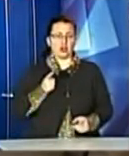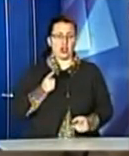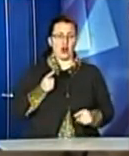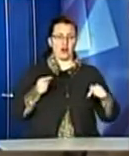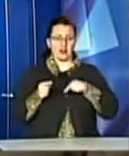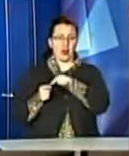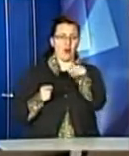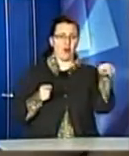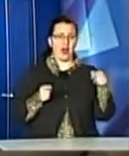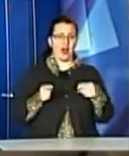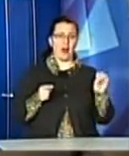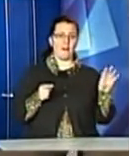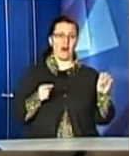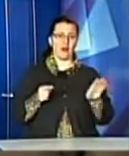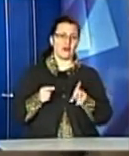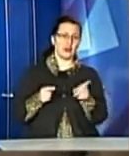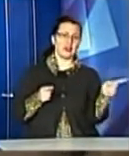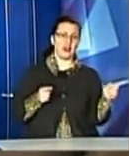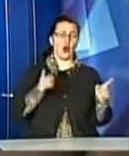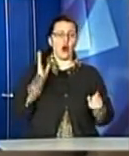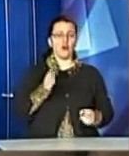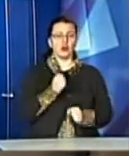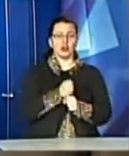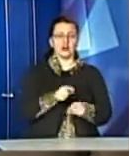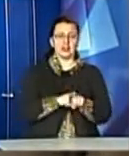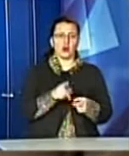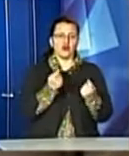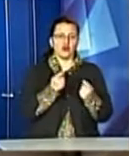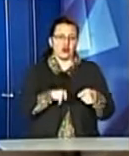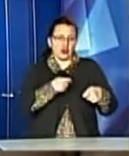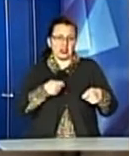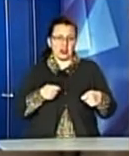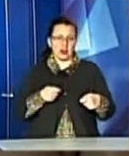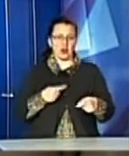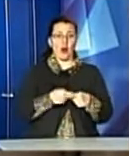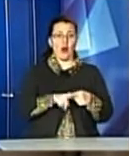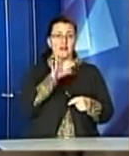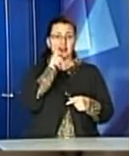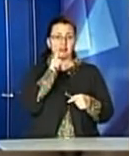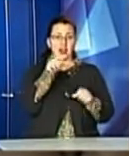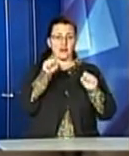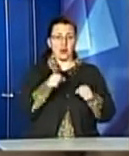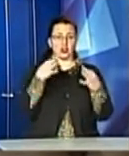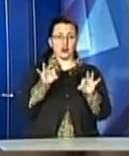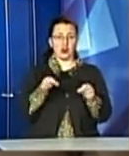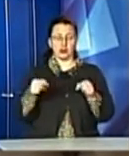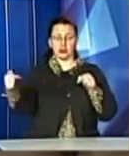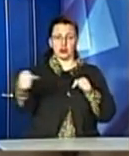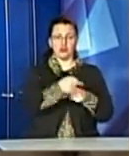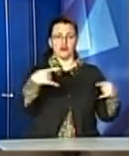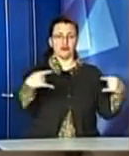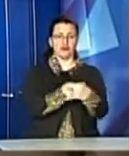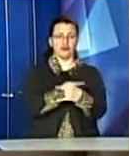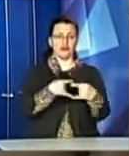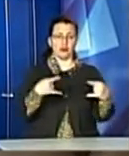лівий поворот здійснюється з такою, ну, з невеличкою затримкою, причому в цей час можна буде пропускати прямі потоки одночасно.